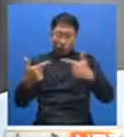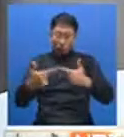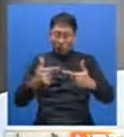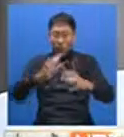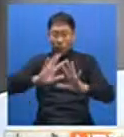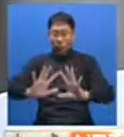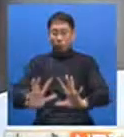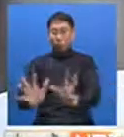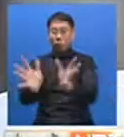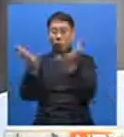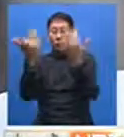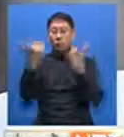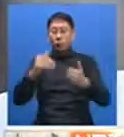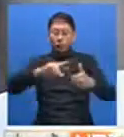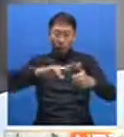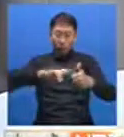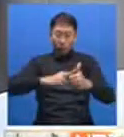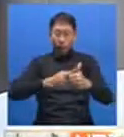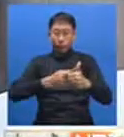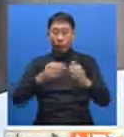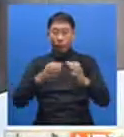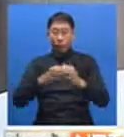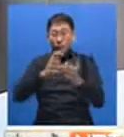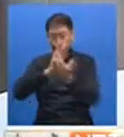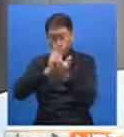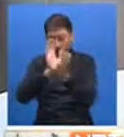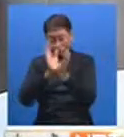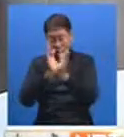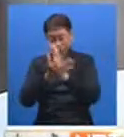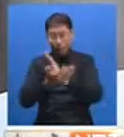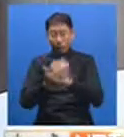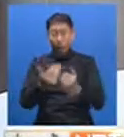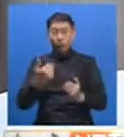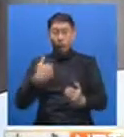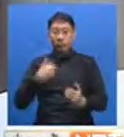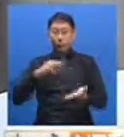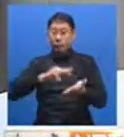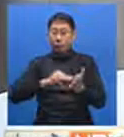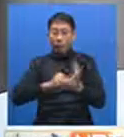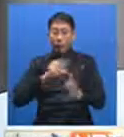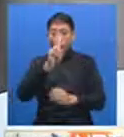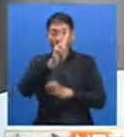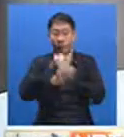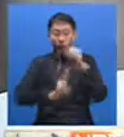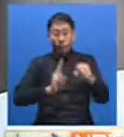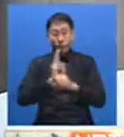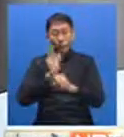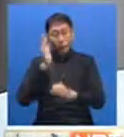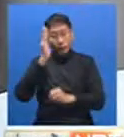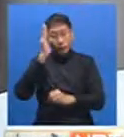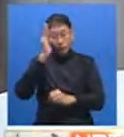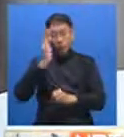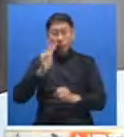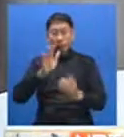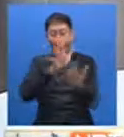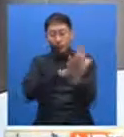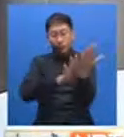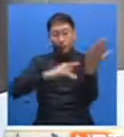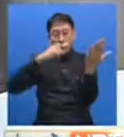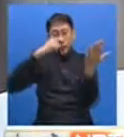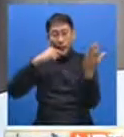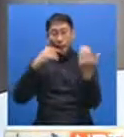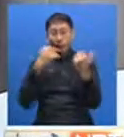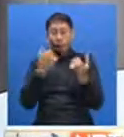ณวันเริ่มต้นยุคของการปฏิรูปนั่นหมายว่าภายในไม่เกิน2ปีข้างหน้าประเทศไทยจะต้